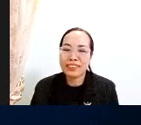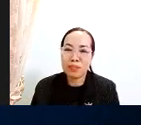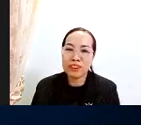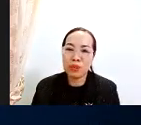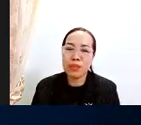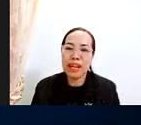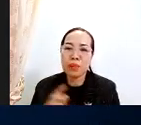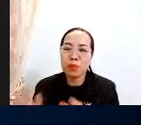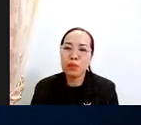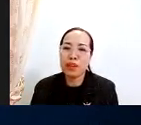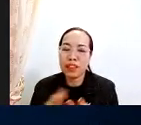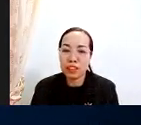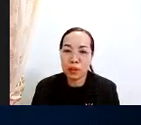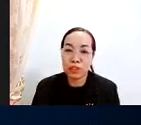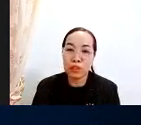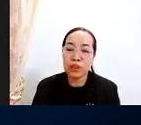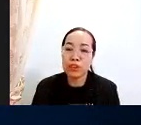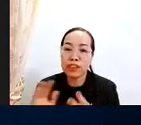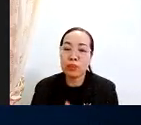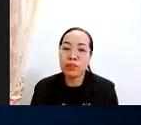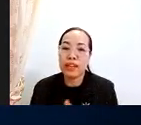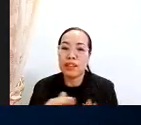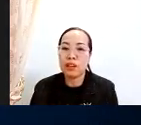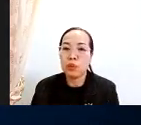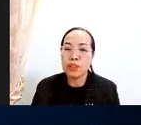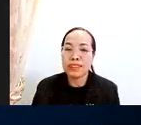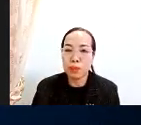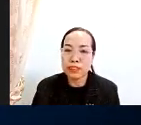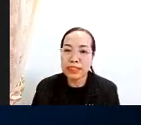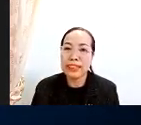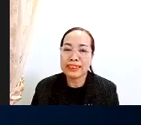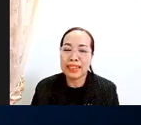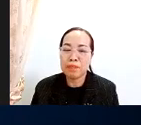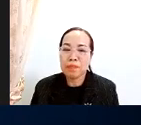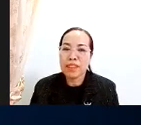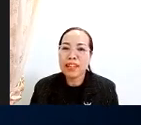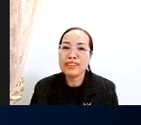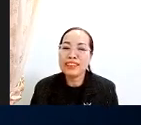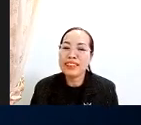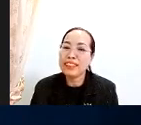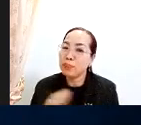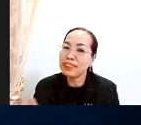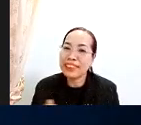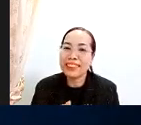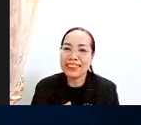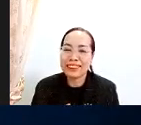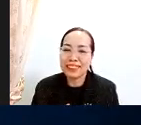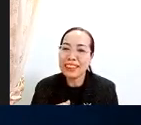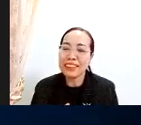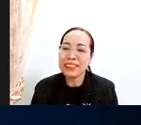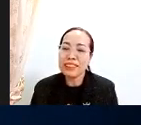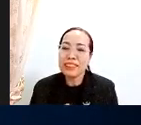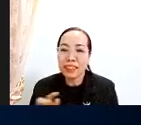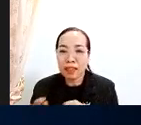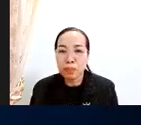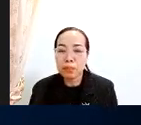còn nếu nhóm bàn chụp đái thì môn mau nếu nhóm ạc dô còn nếu nhóm tay ta rô đã sponsor chả khăng trên cái sponsor ní